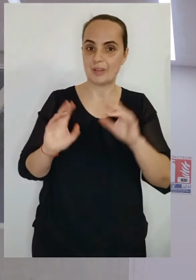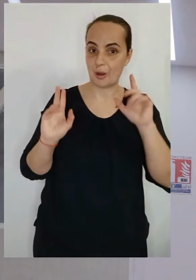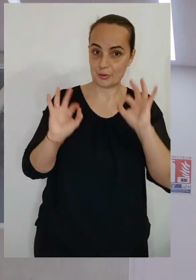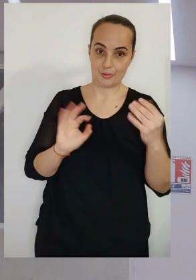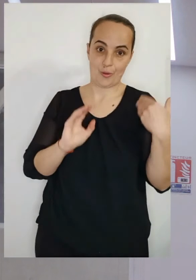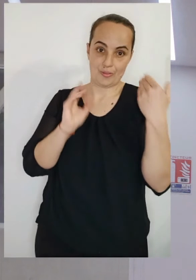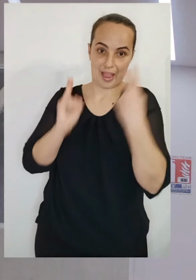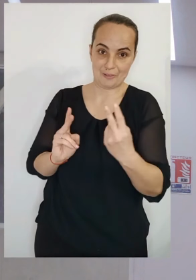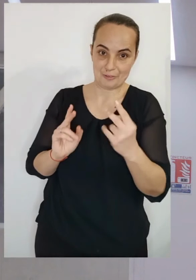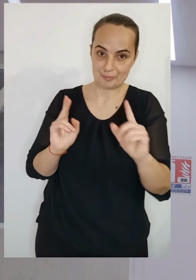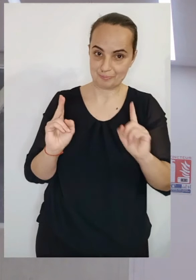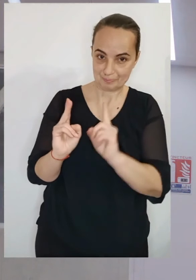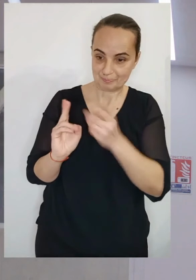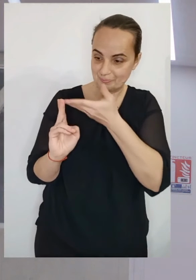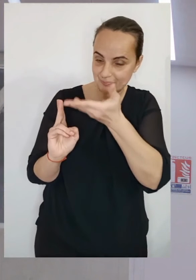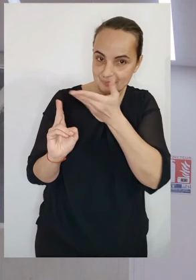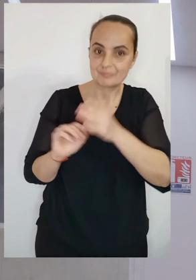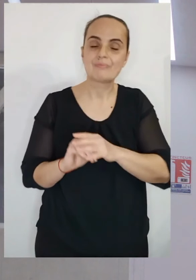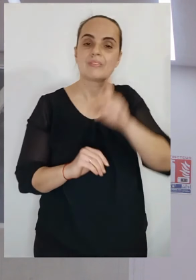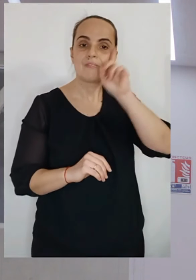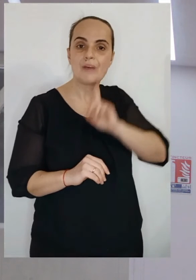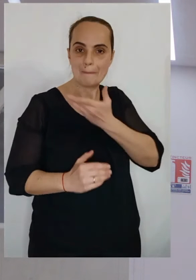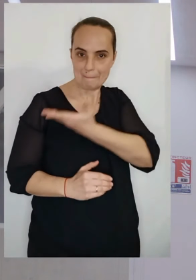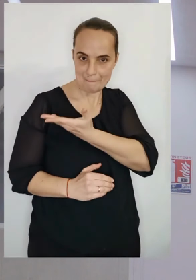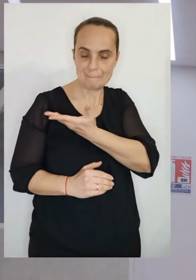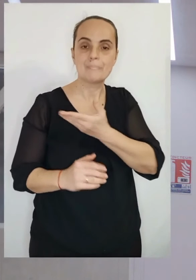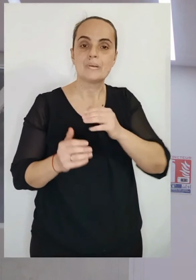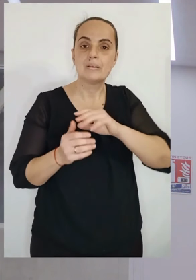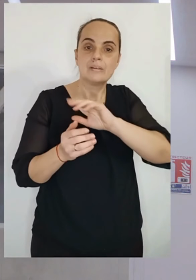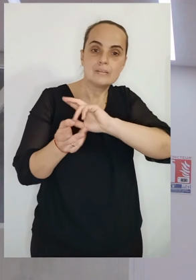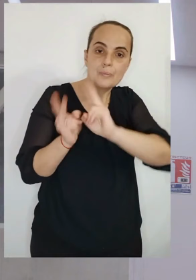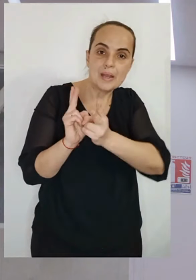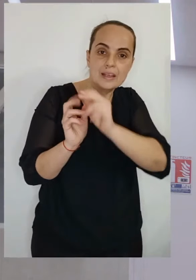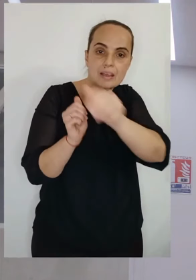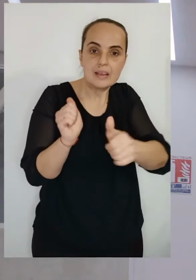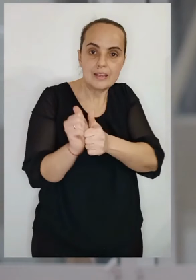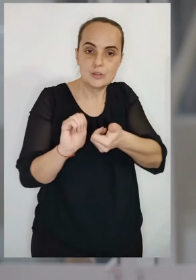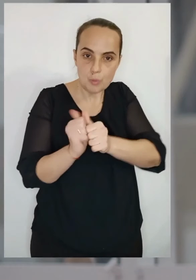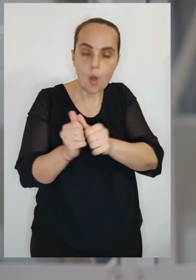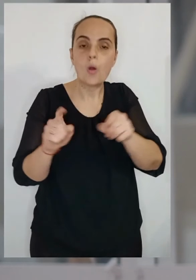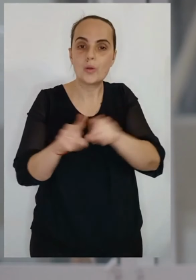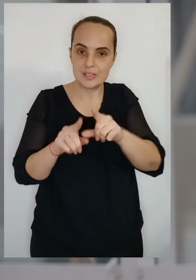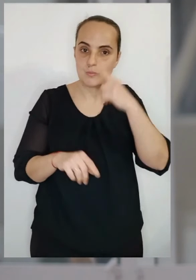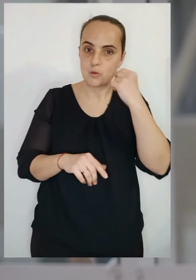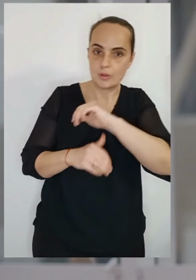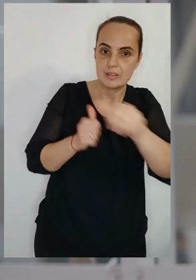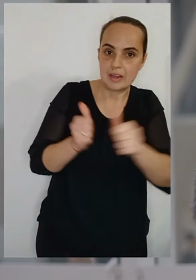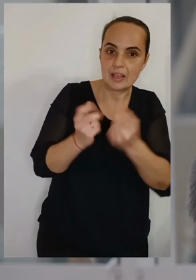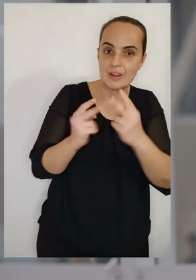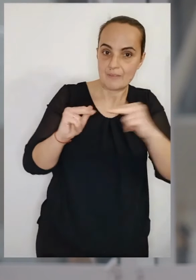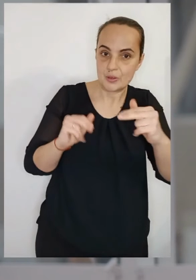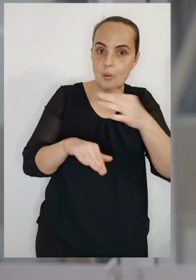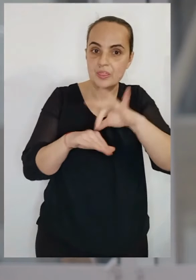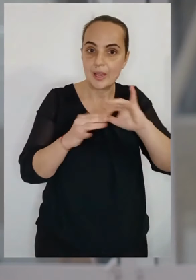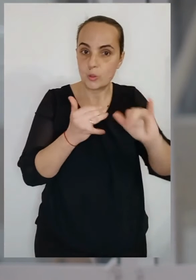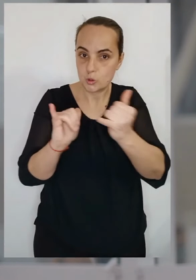tous. Zineb Adaoui, adjointe déléguée au sport, et puis Arnaud Petit-Boulanger, délégué à Avignon, Terre de Jeux. Alors